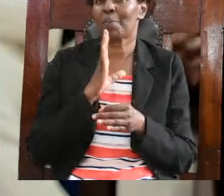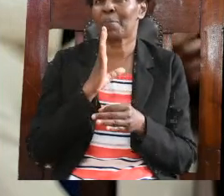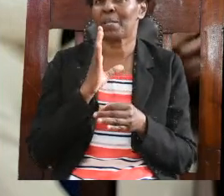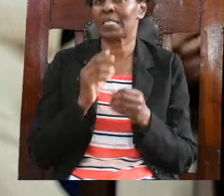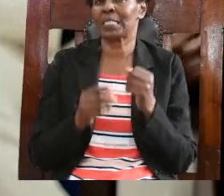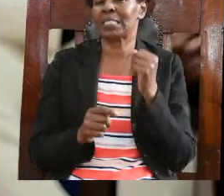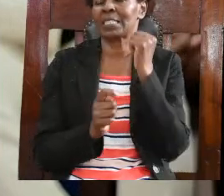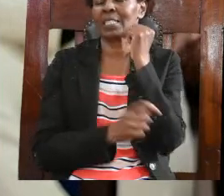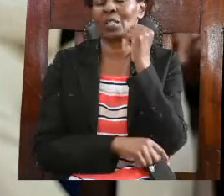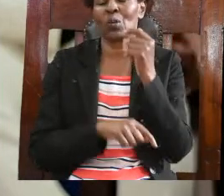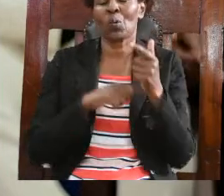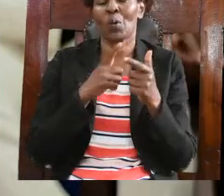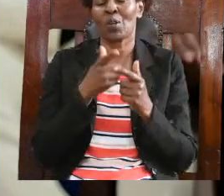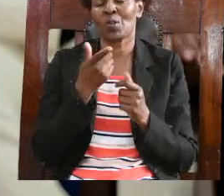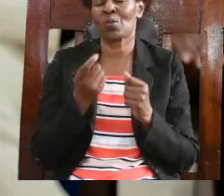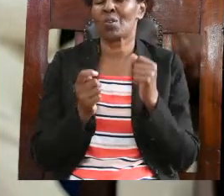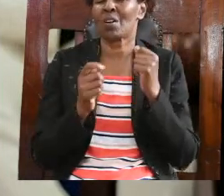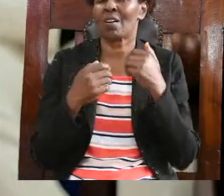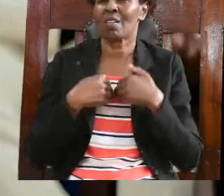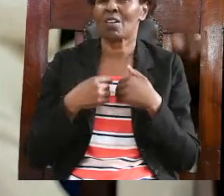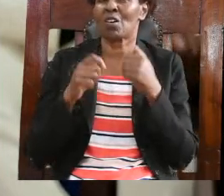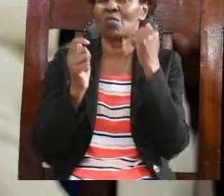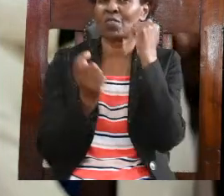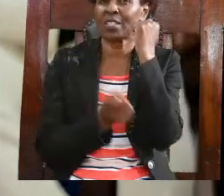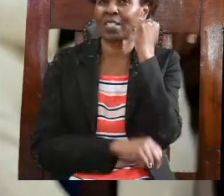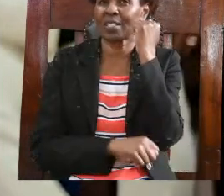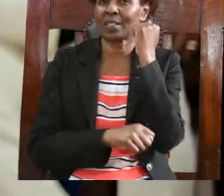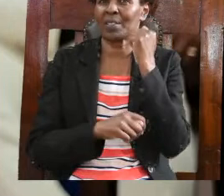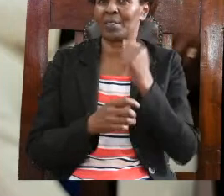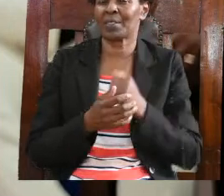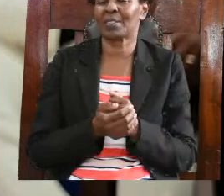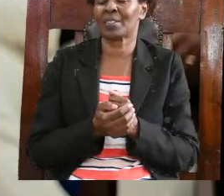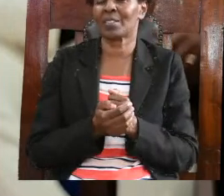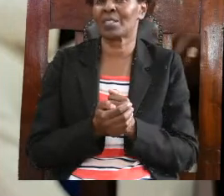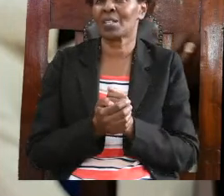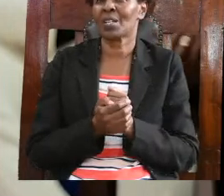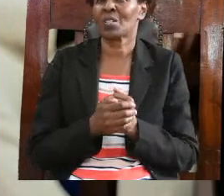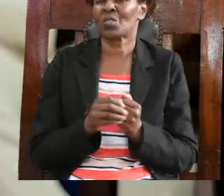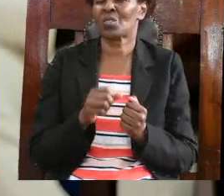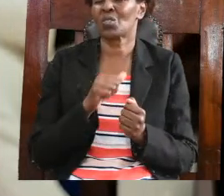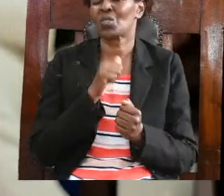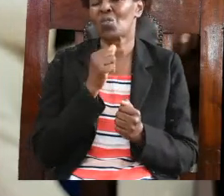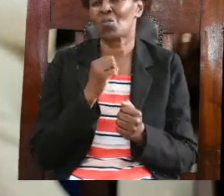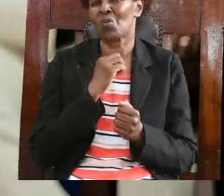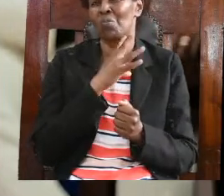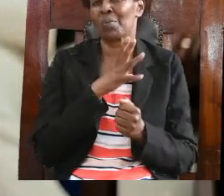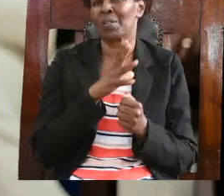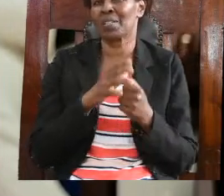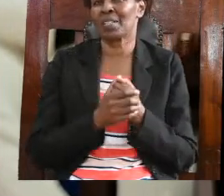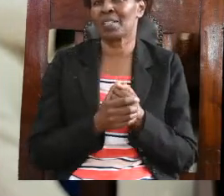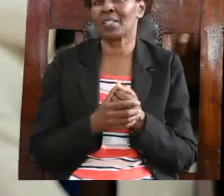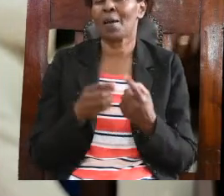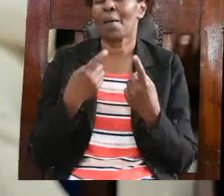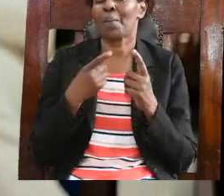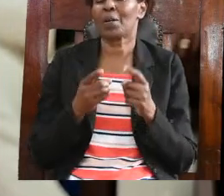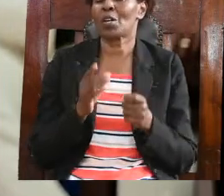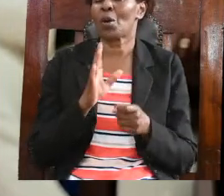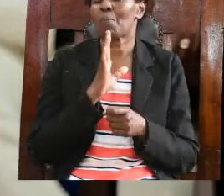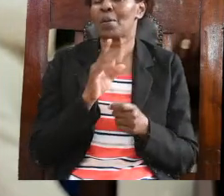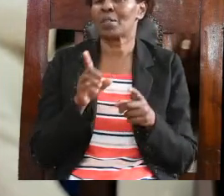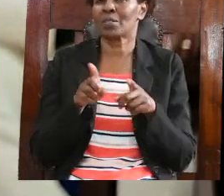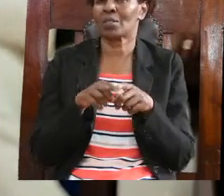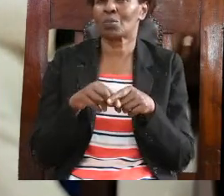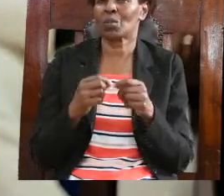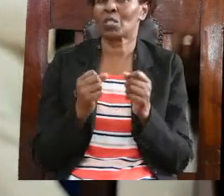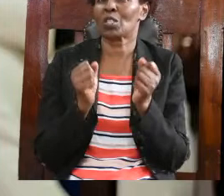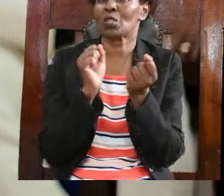Ili unapojaribiwa, usije ukashangaa, usije ukalalamika, lakini tukawa kama Paulo ambaye